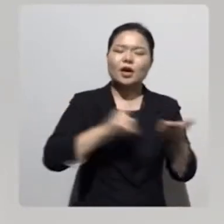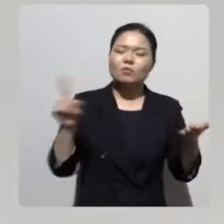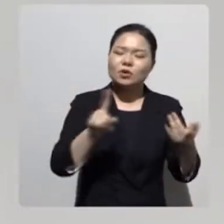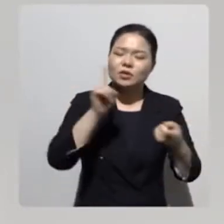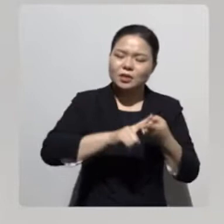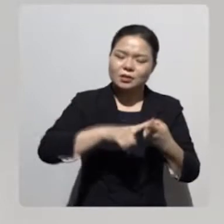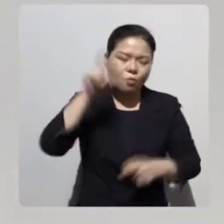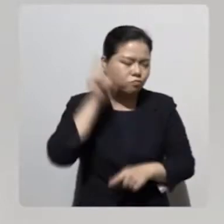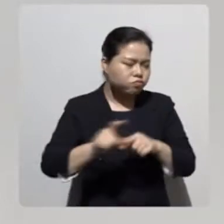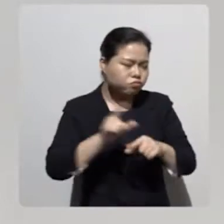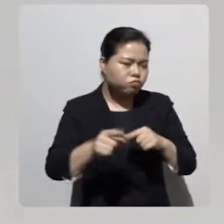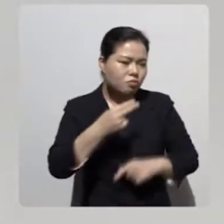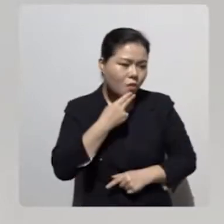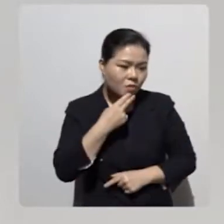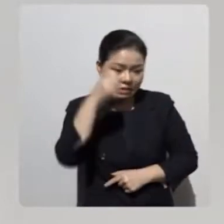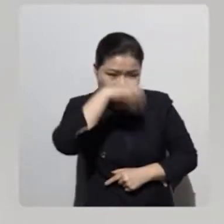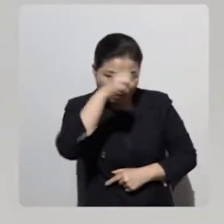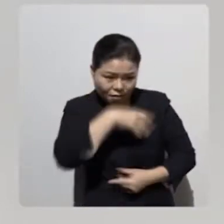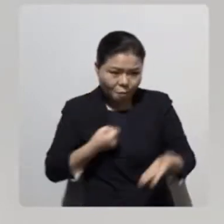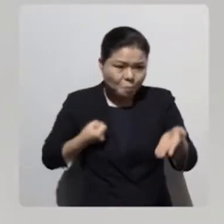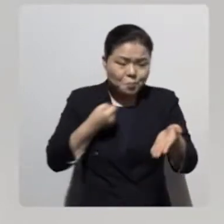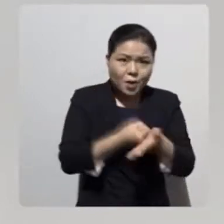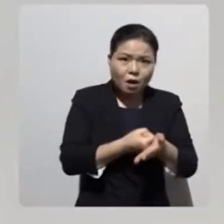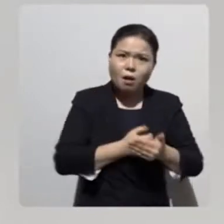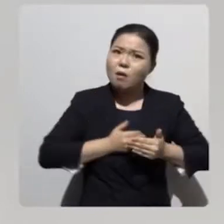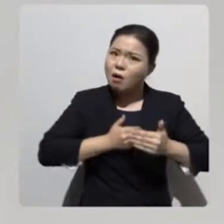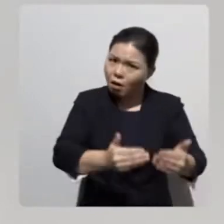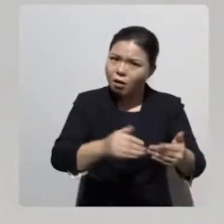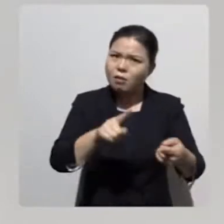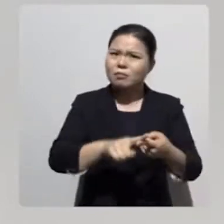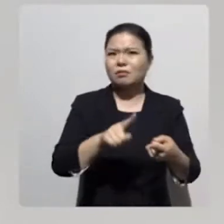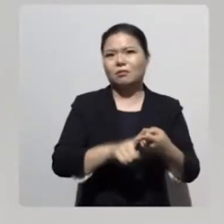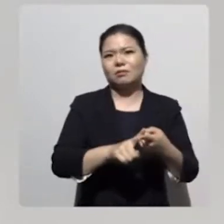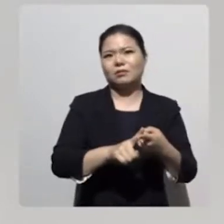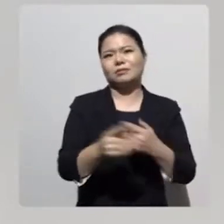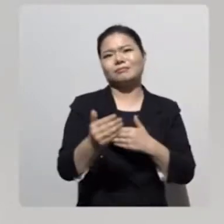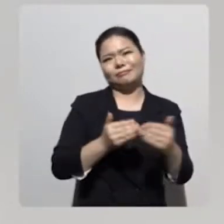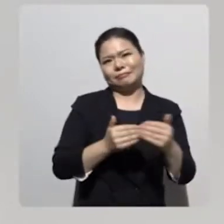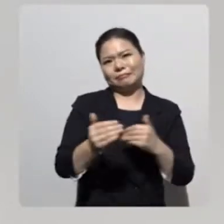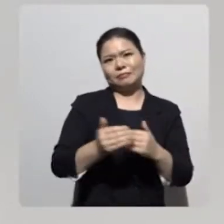고민도 없이 결정되고 집행되는 것을 보았습니다.